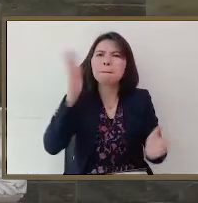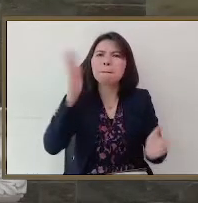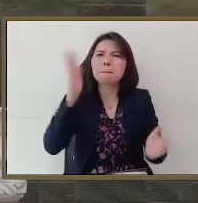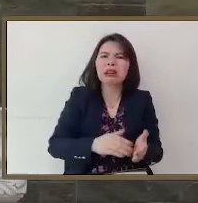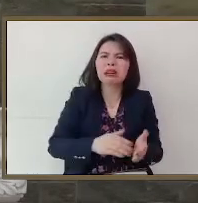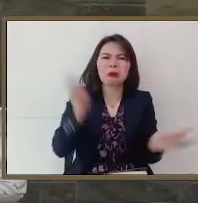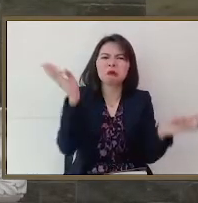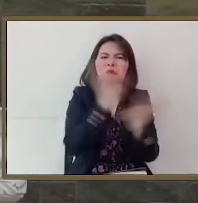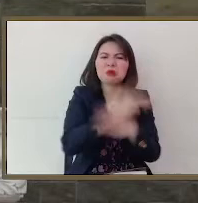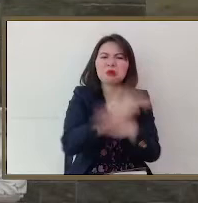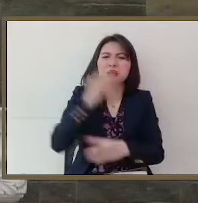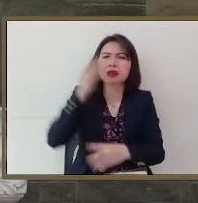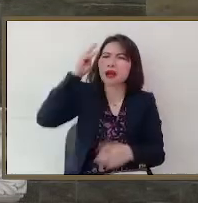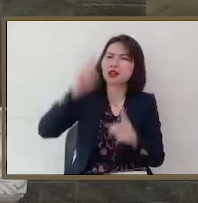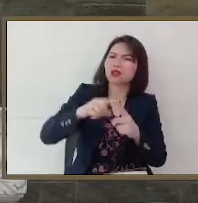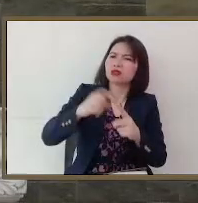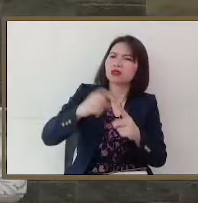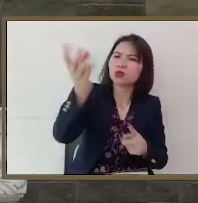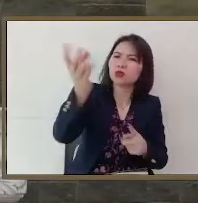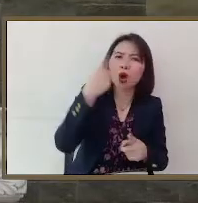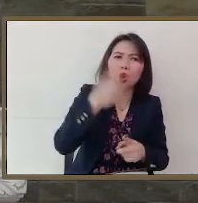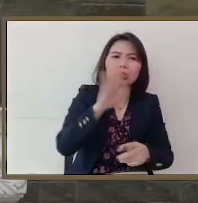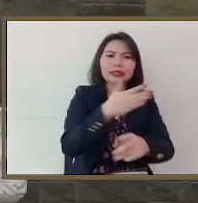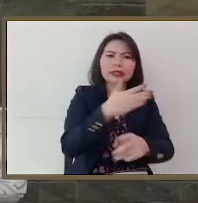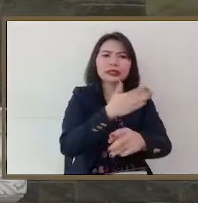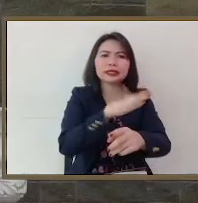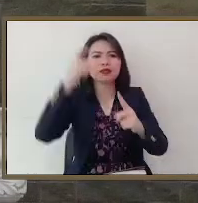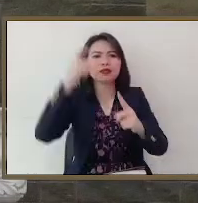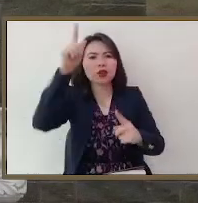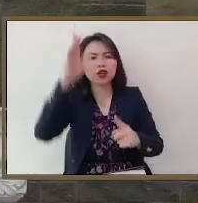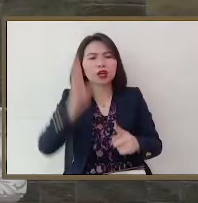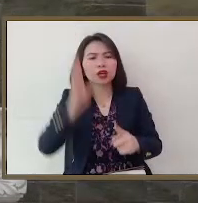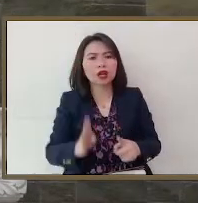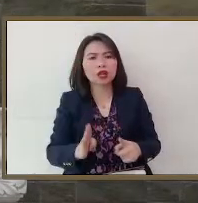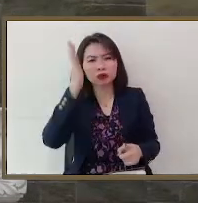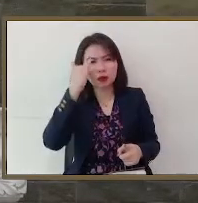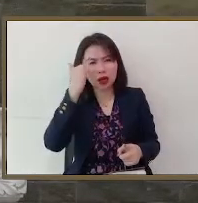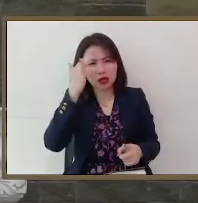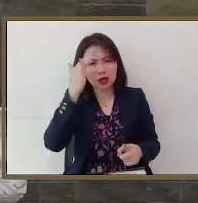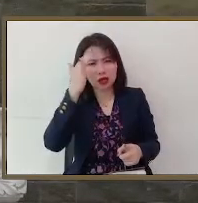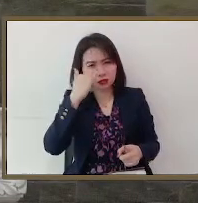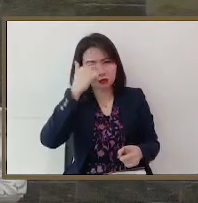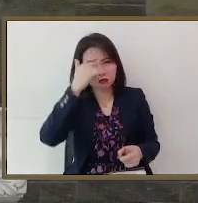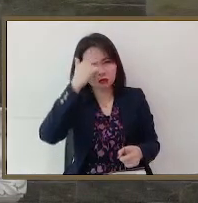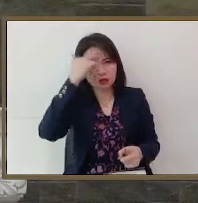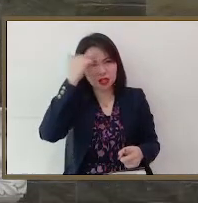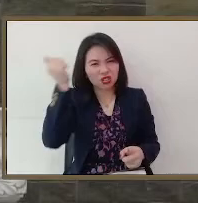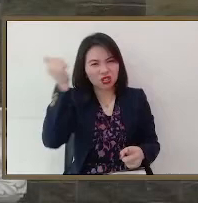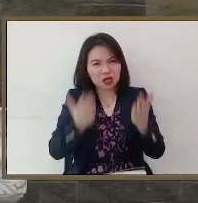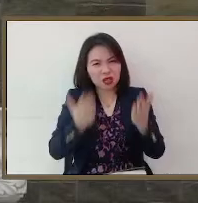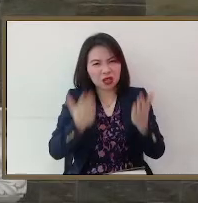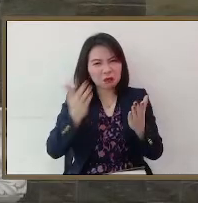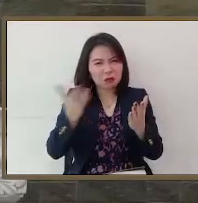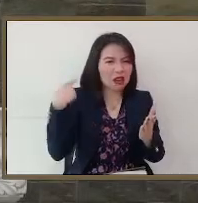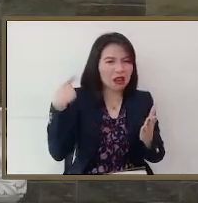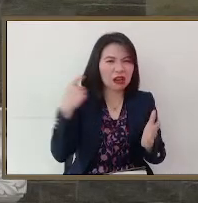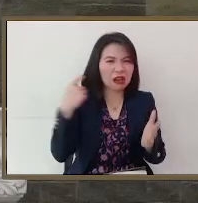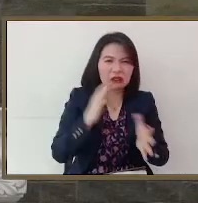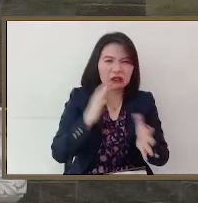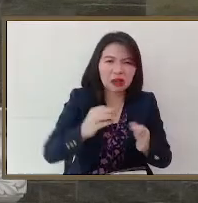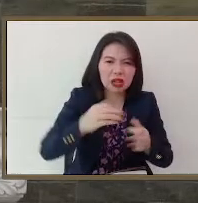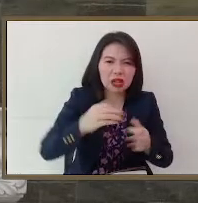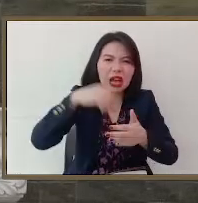doon sa mga umaawit para sa Panginoon? Bakit? Listen, somebody is interpreting the Word of God, the